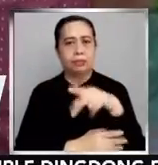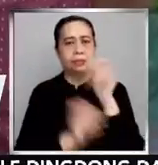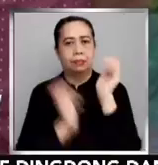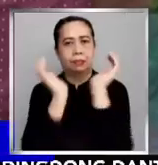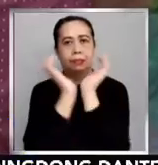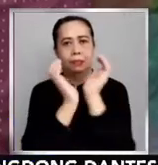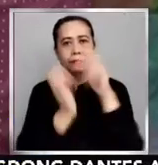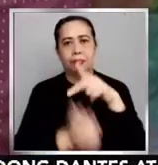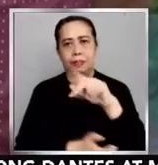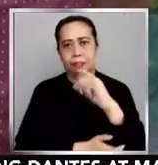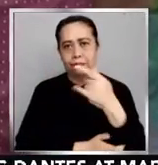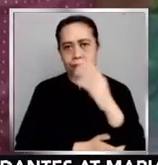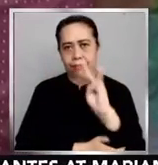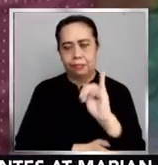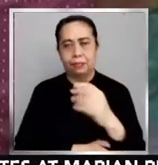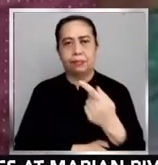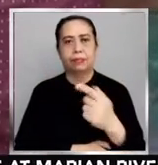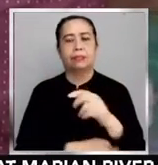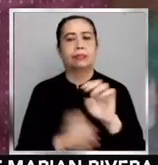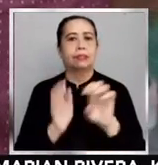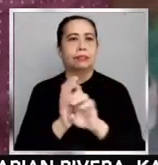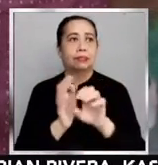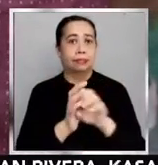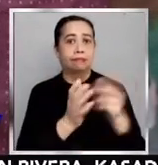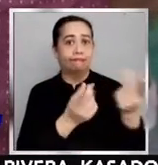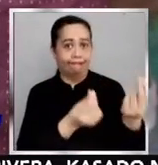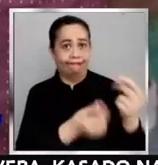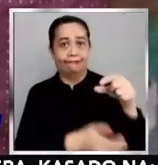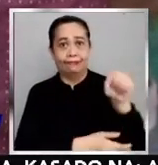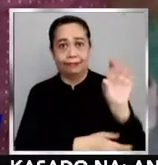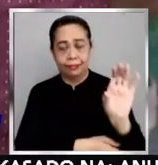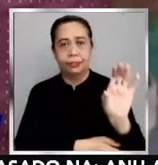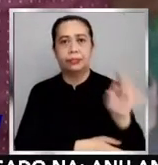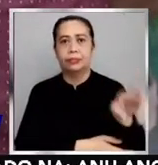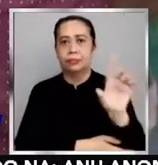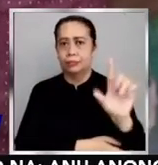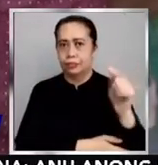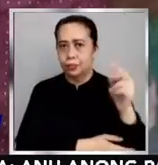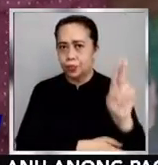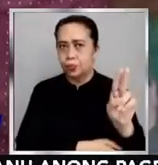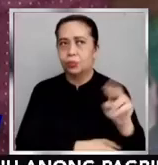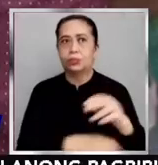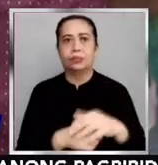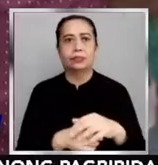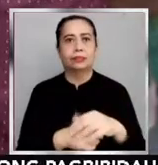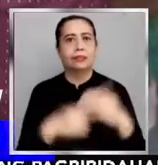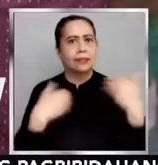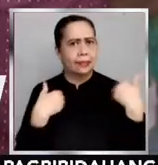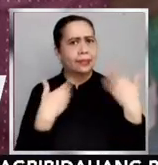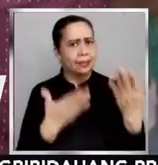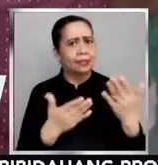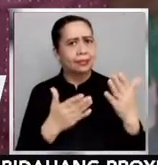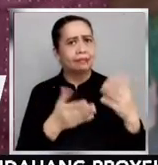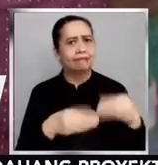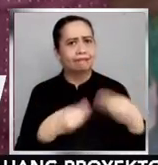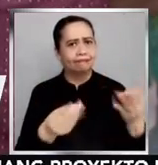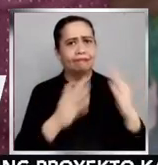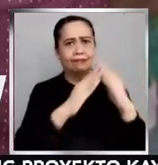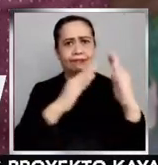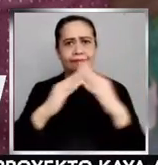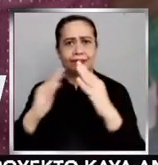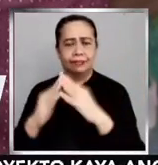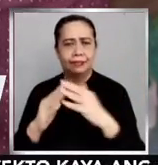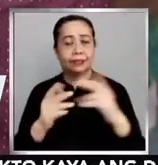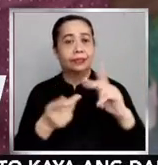ng ginawa ng Quezon City, local government unit na meron silang pabahay and ang partnership